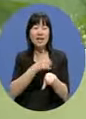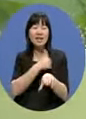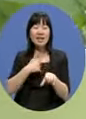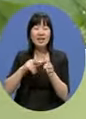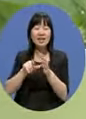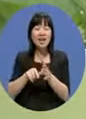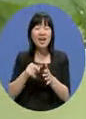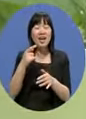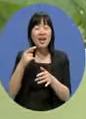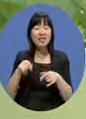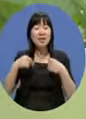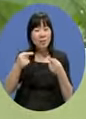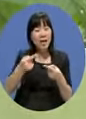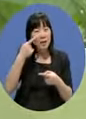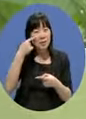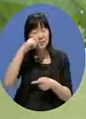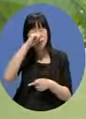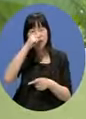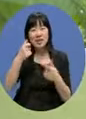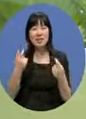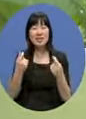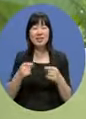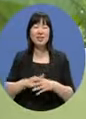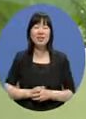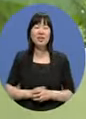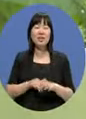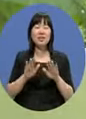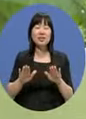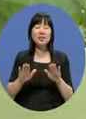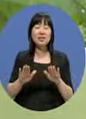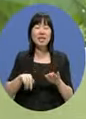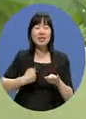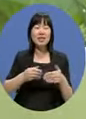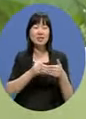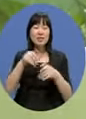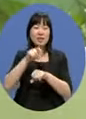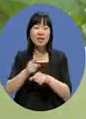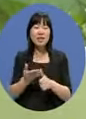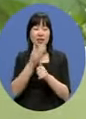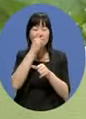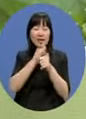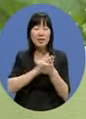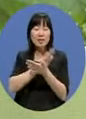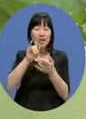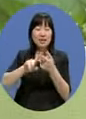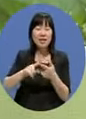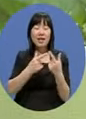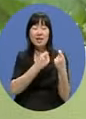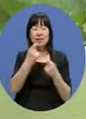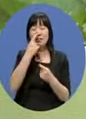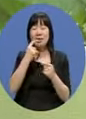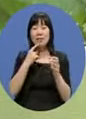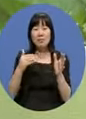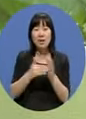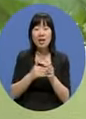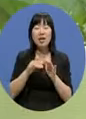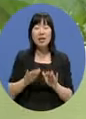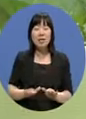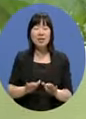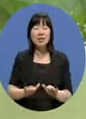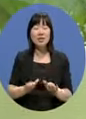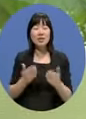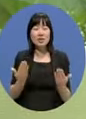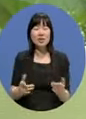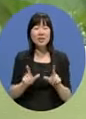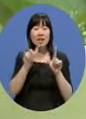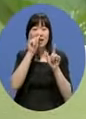한번 좀 해 보시면 좀 좋겠다 싶네요 생님네 오늘 저희가 자기 주도성을 키우는 놀이에 대해서 함께 배워왔습니다 오늘네 저희 이렇게